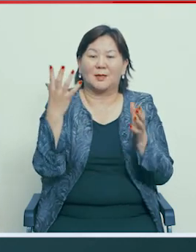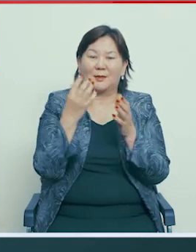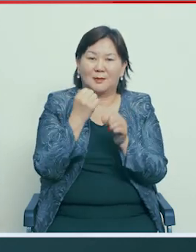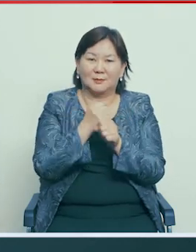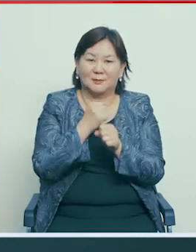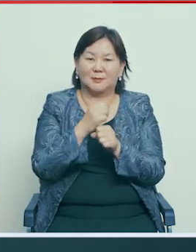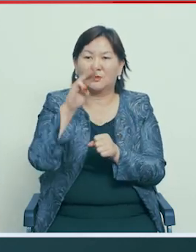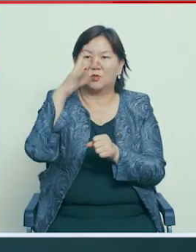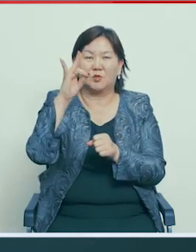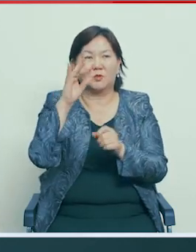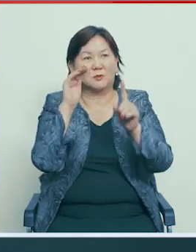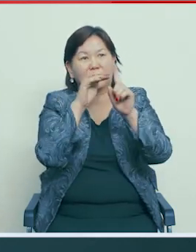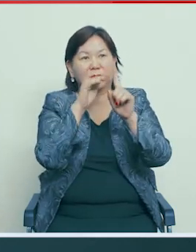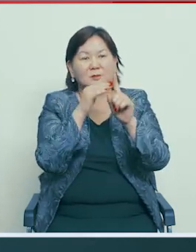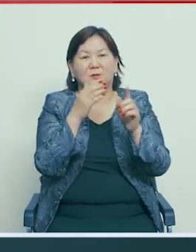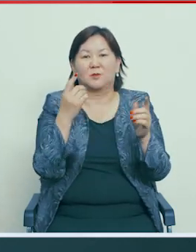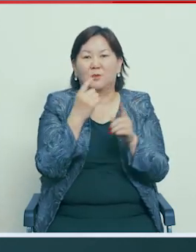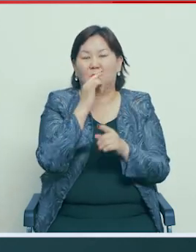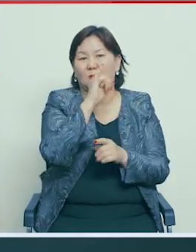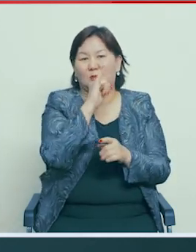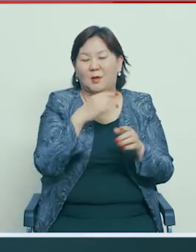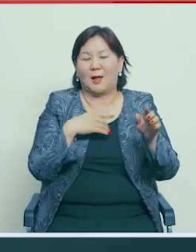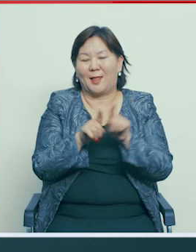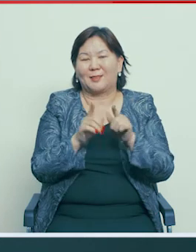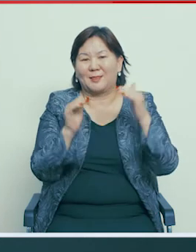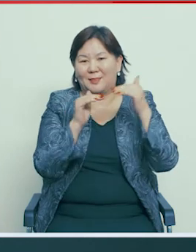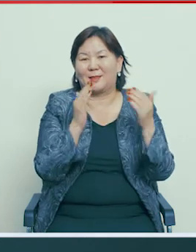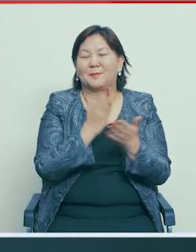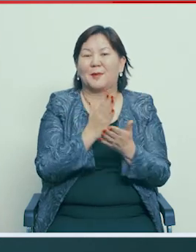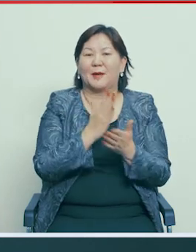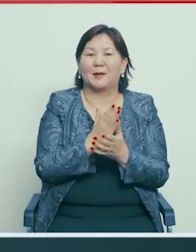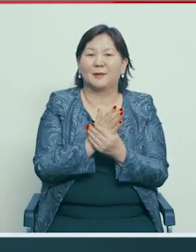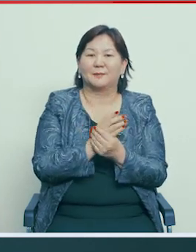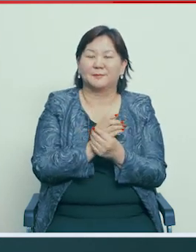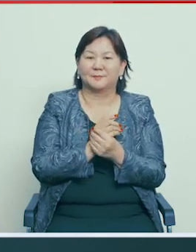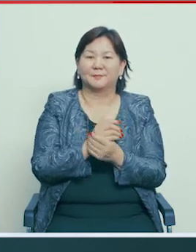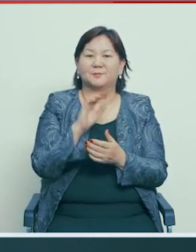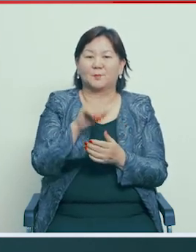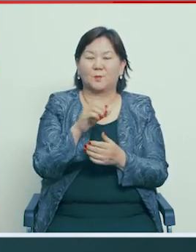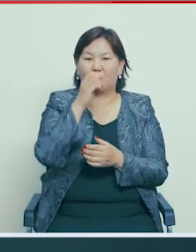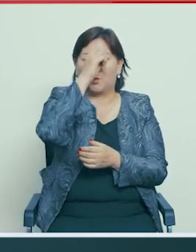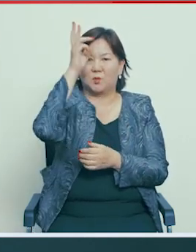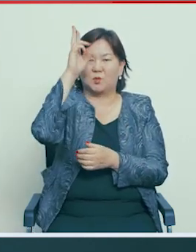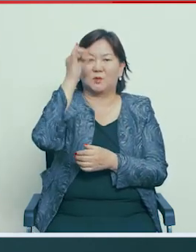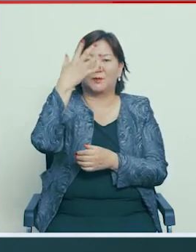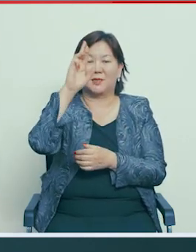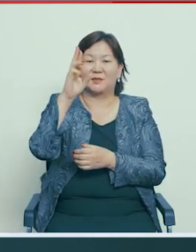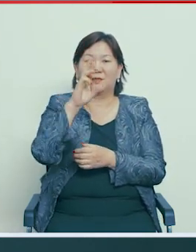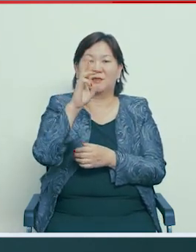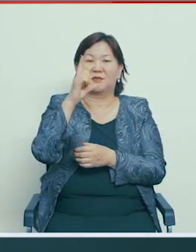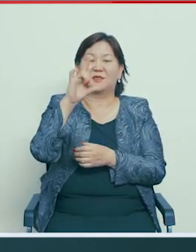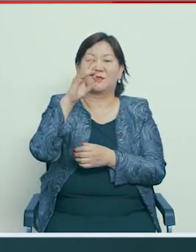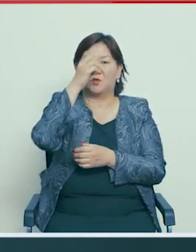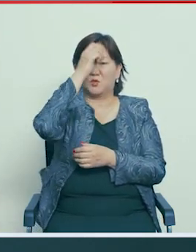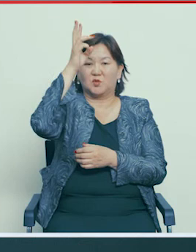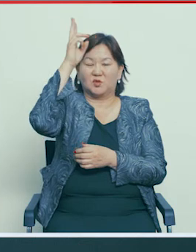бол төрийг бол бас аюу шүүмжлэлтэй мэдээж адилхан байгаа. Гэхдээ одоо ингээл ерөнхий сайдын дэргэд зөвлөл